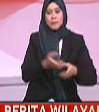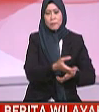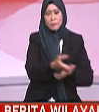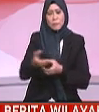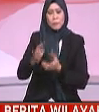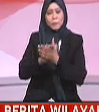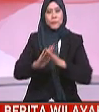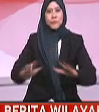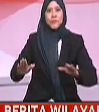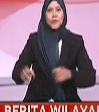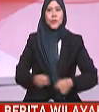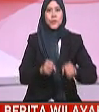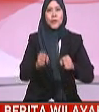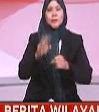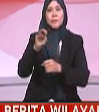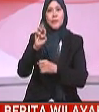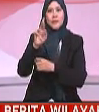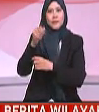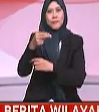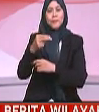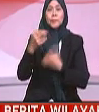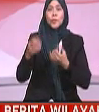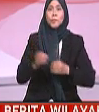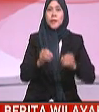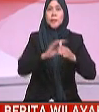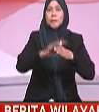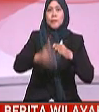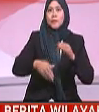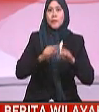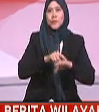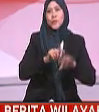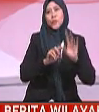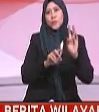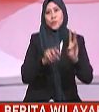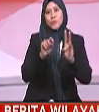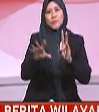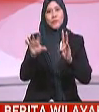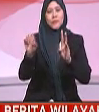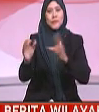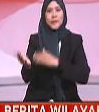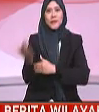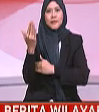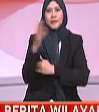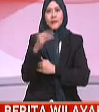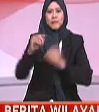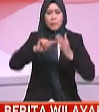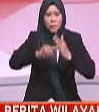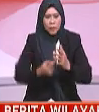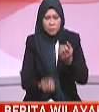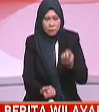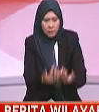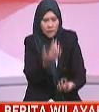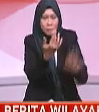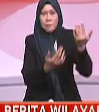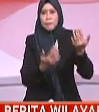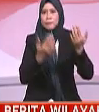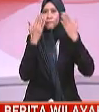dan Penyelamat Sungai Merah. Operasi tamat 7.50 pagi dan punca kejadian masih dalam